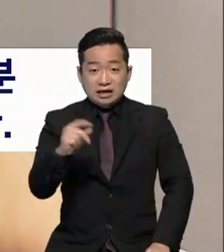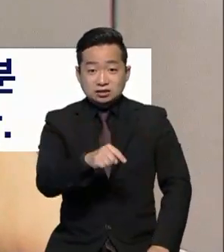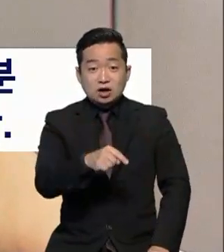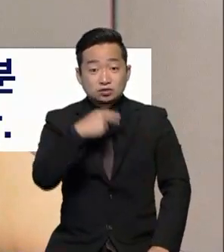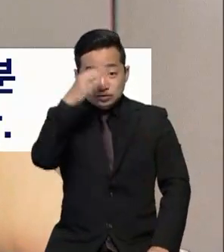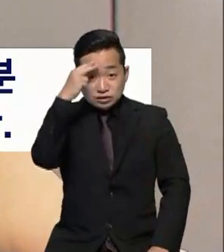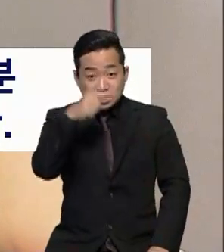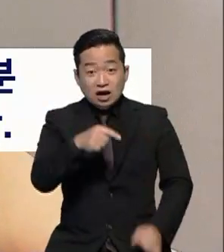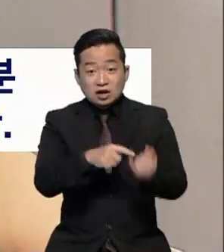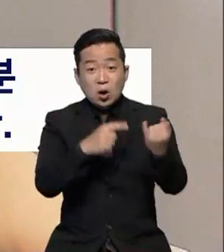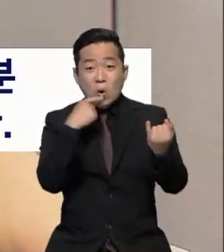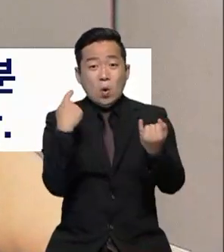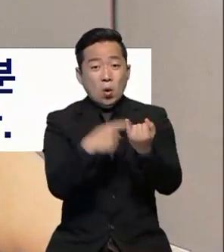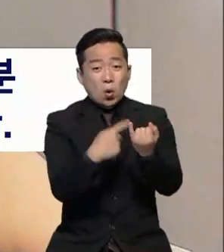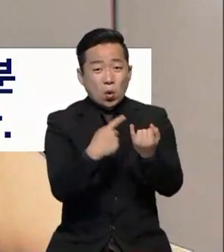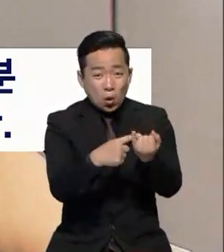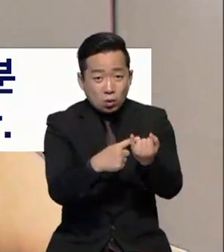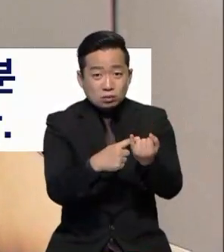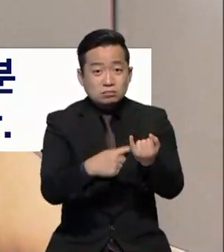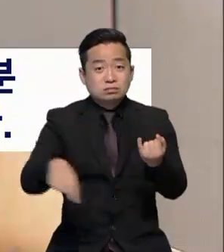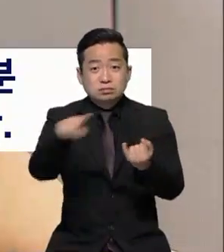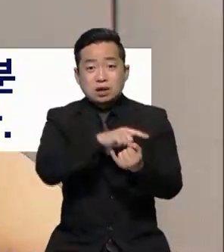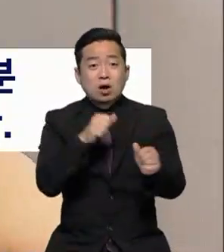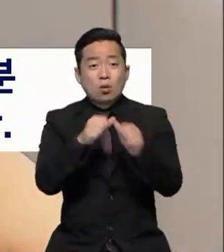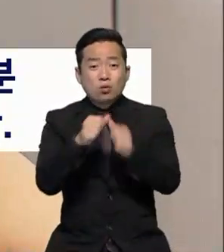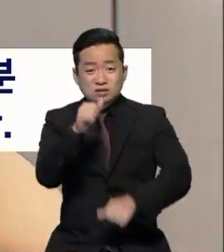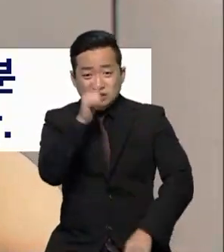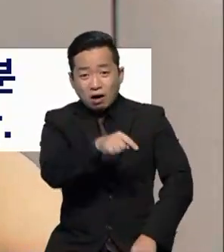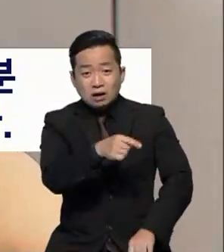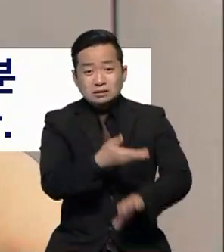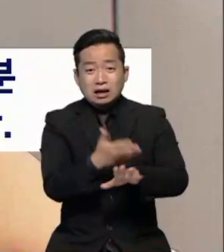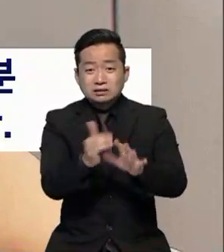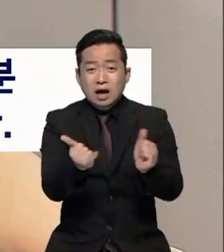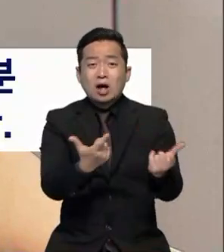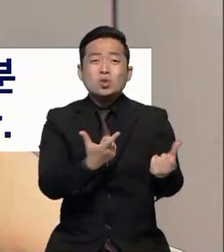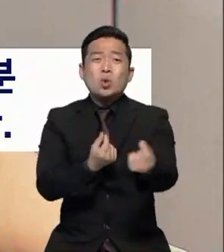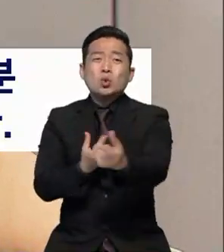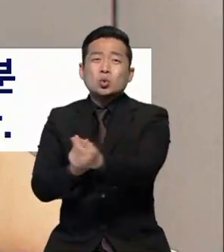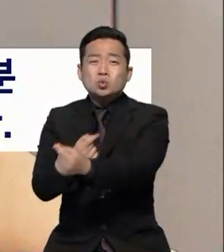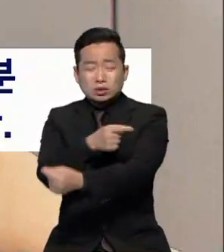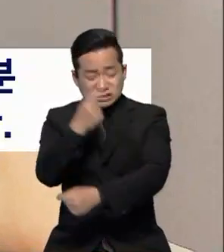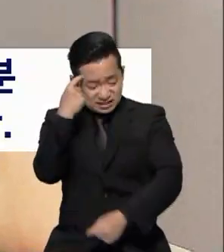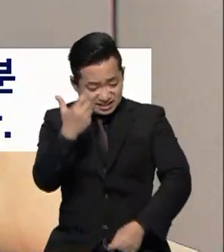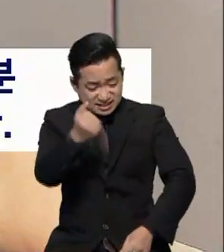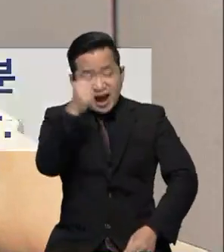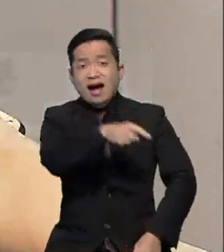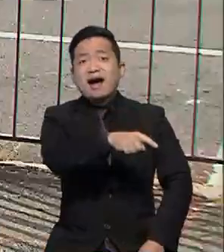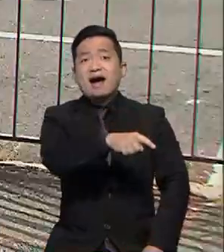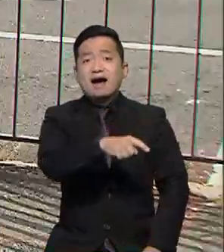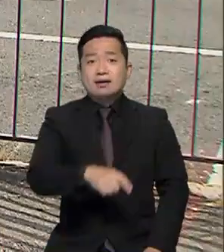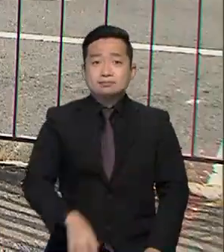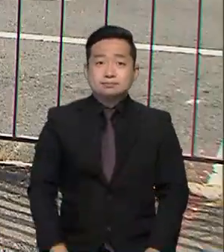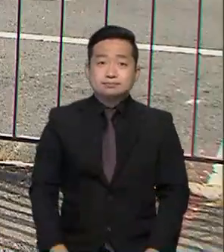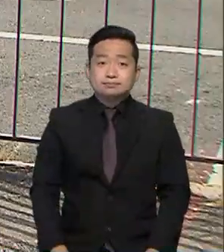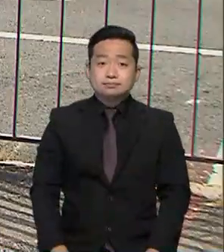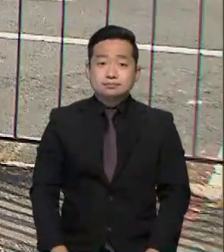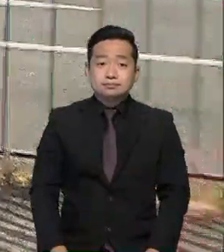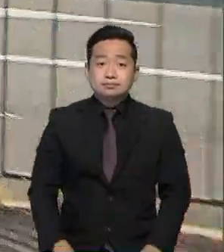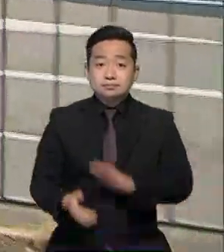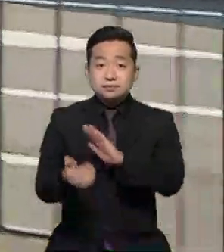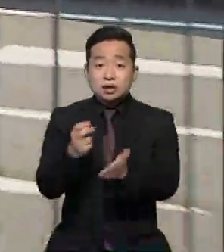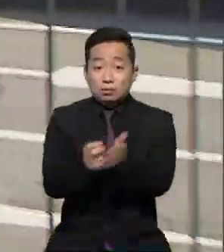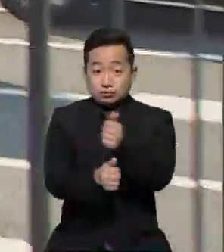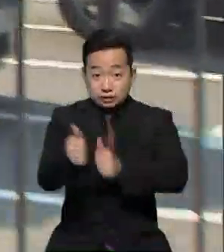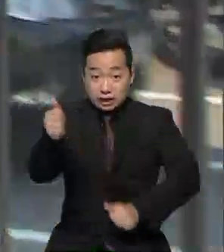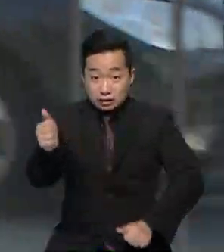걸로 알려진 분 아닙니까? 본인이 그러니까 남들도 다 그런 줄 아시는 것 같습니다. 전